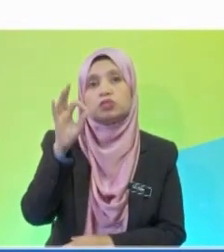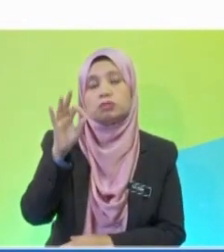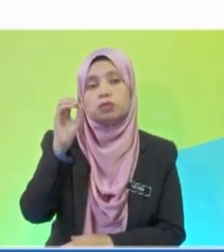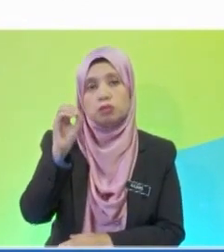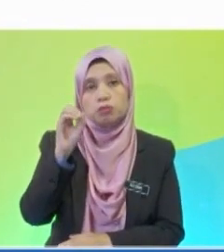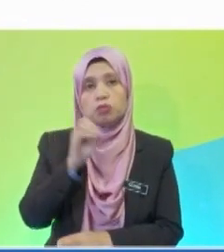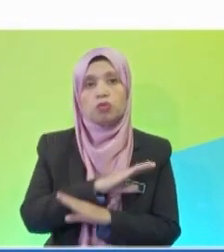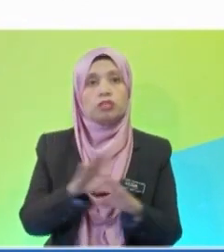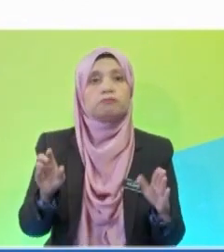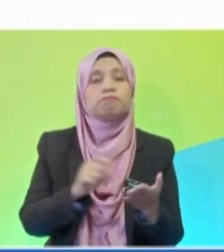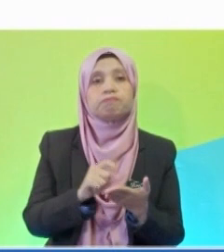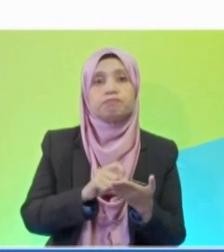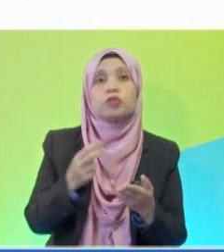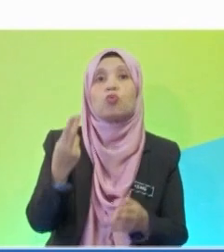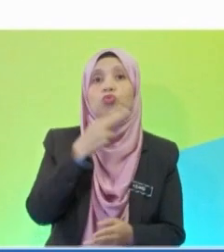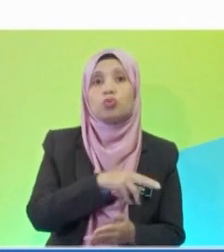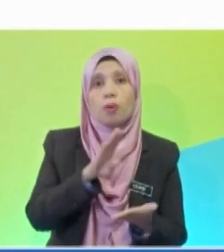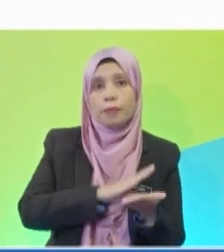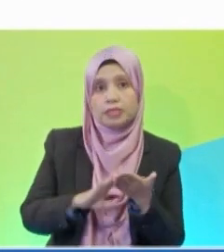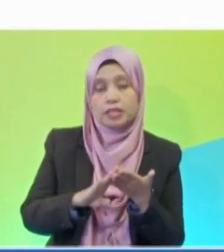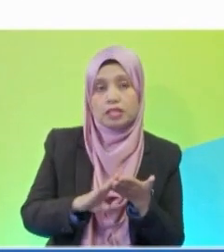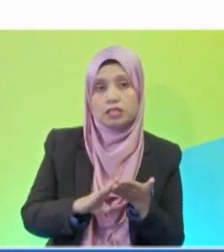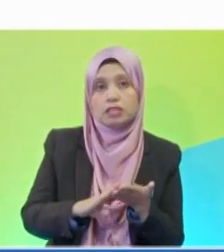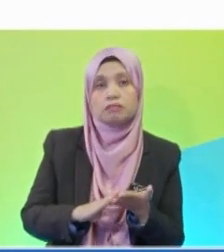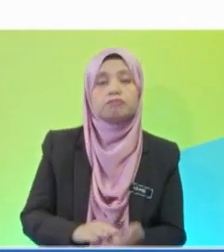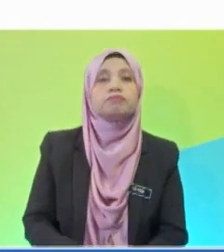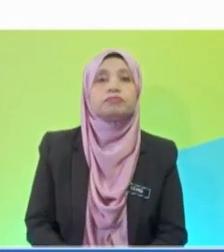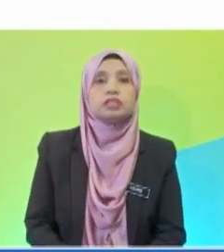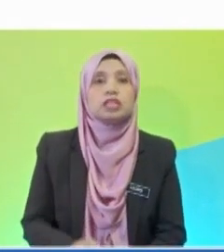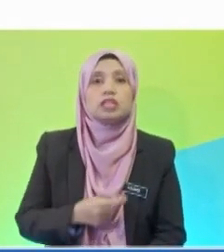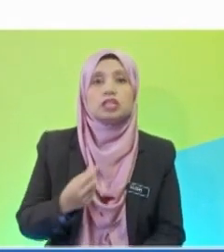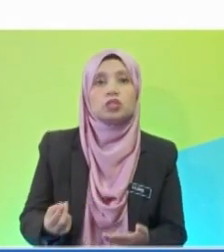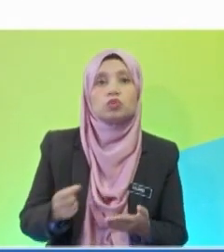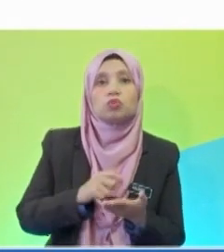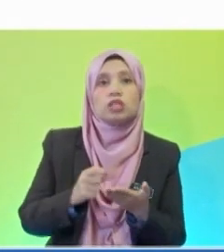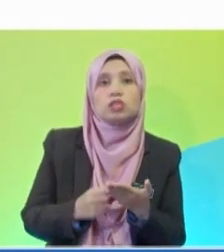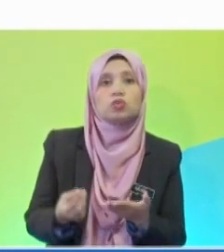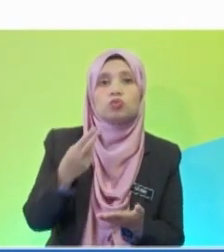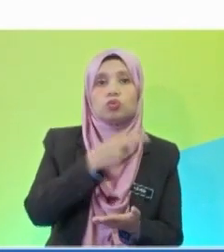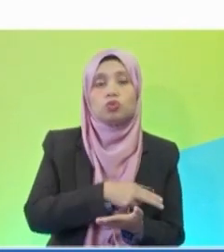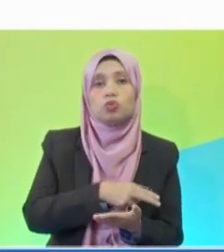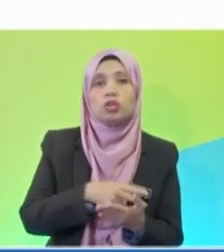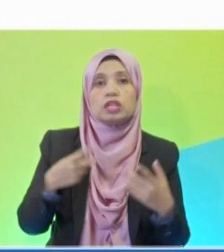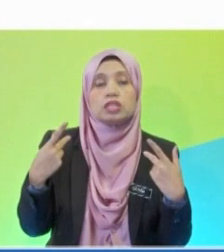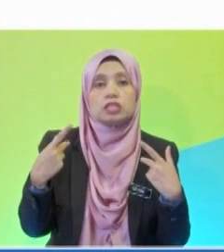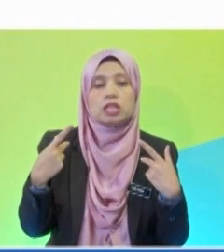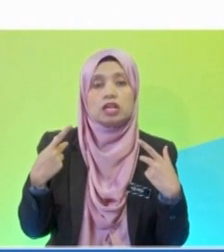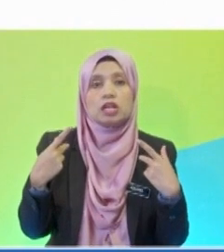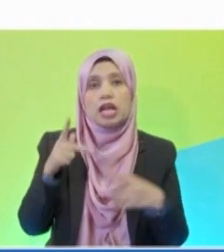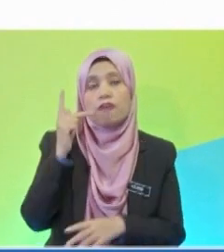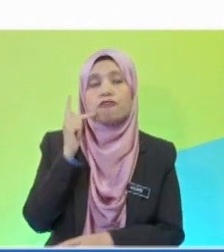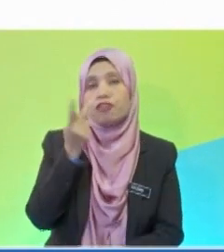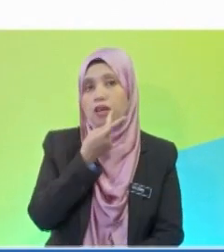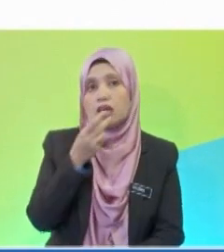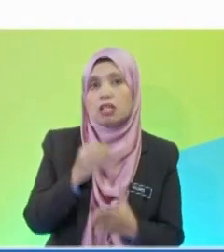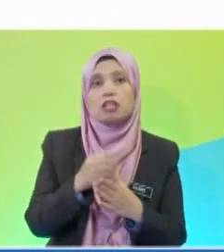RM13,190. Jangan tulis untung bersih sebab ini bukan berorientasikan keuntungan. Kita tulis untung kafeteria, untung kedai bunga. Sebab kita nak